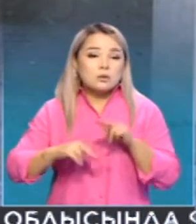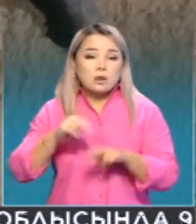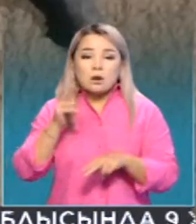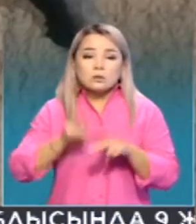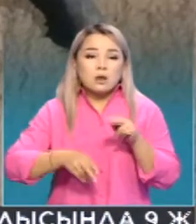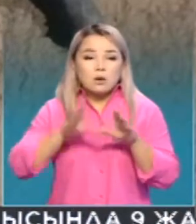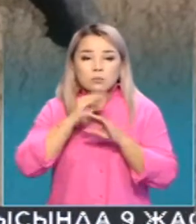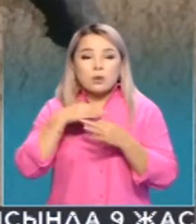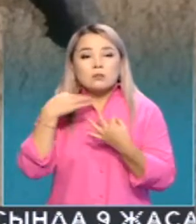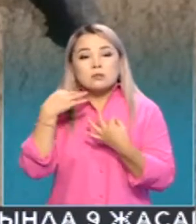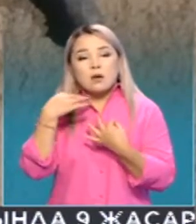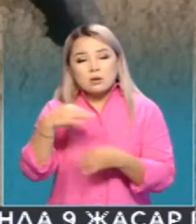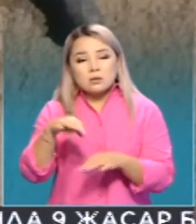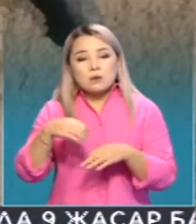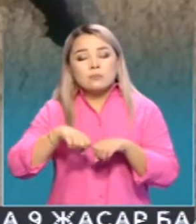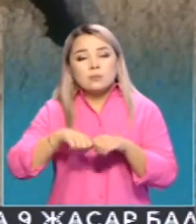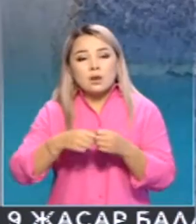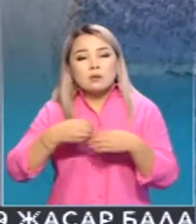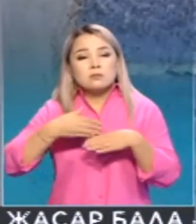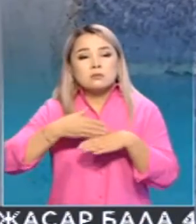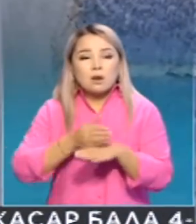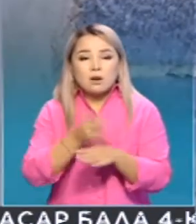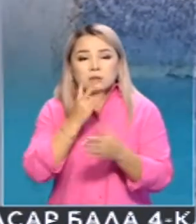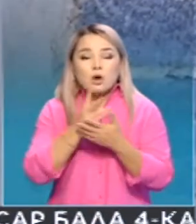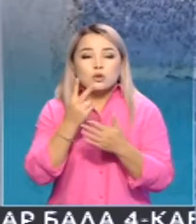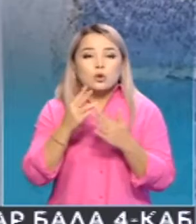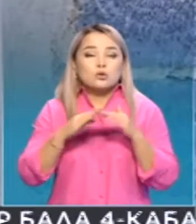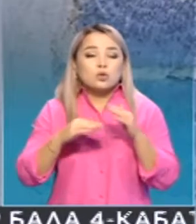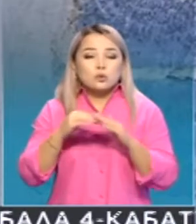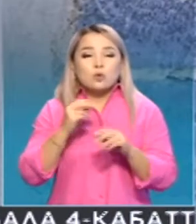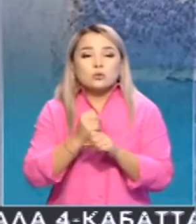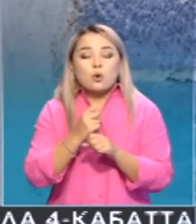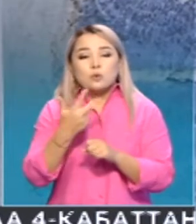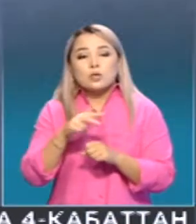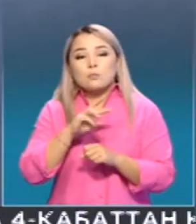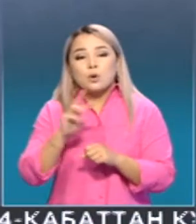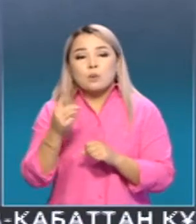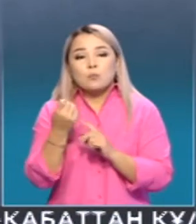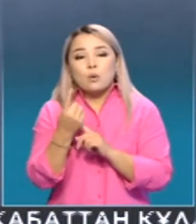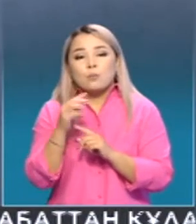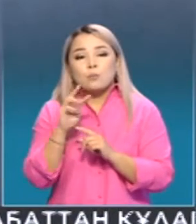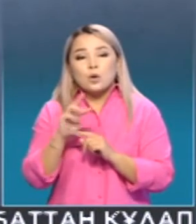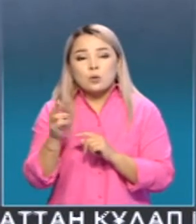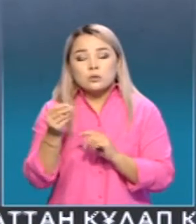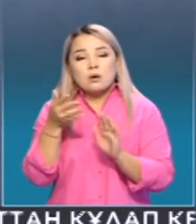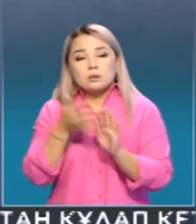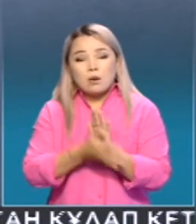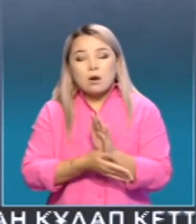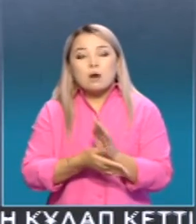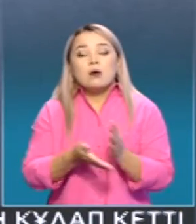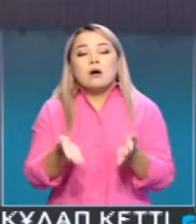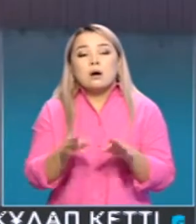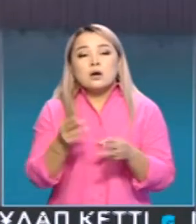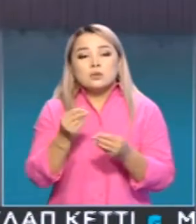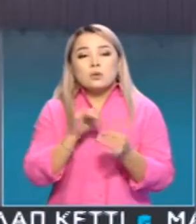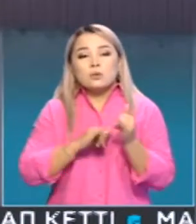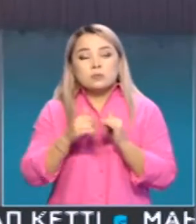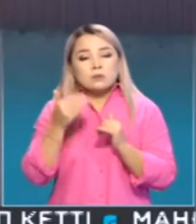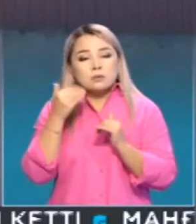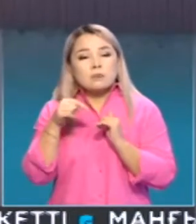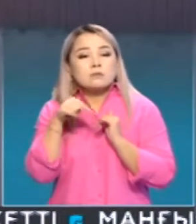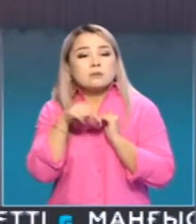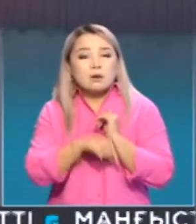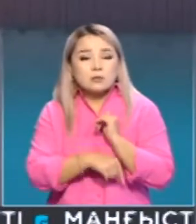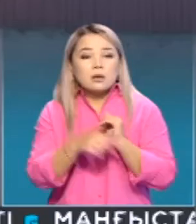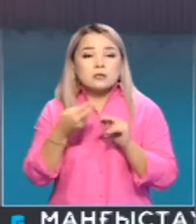қалдырып, қараусыз ғимарат қазір қирап жатыр. 2 үйдің құрылысына бөлінген 30 миллионның 11 миллион теңгесі игерілген. Енді сот үкімі әкімдік пайдасына